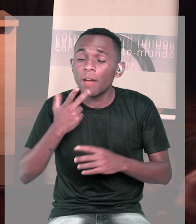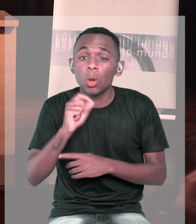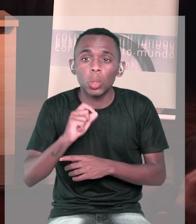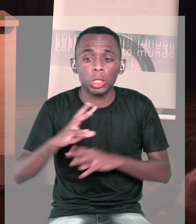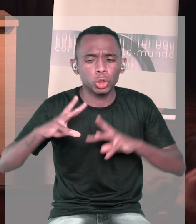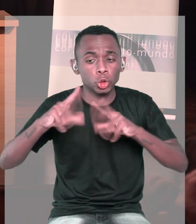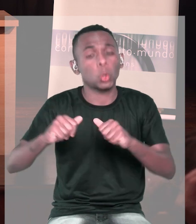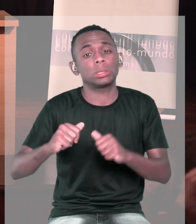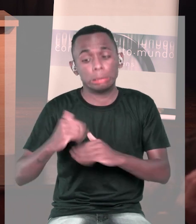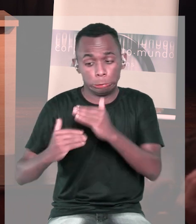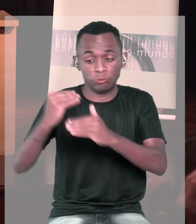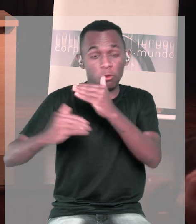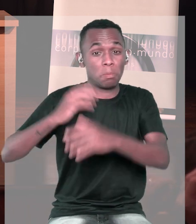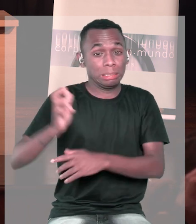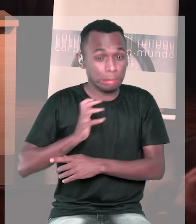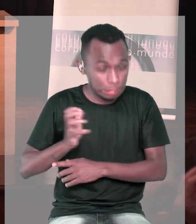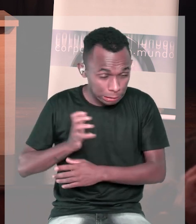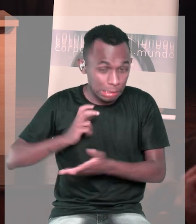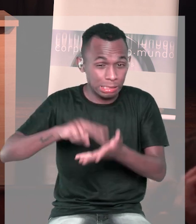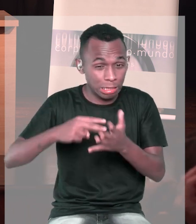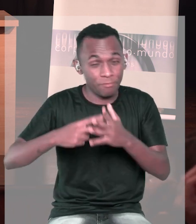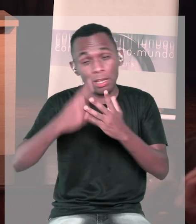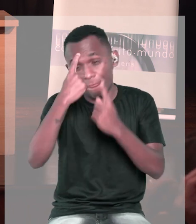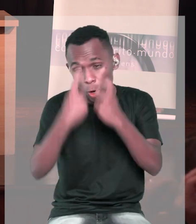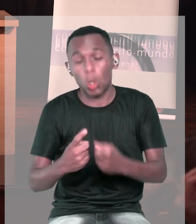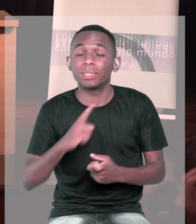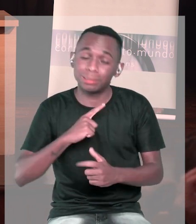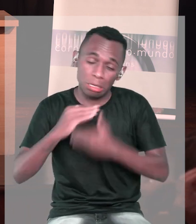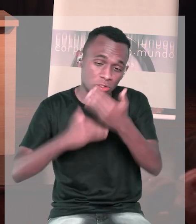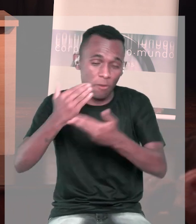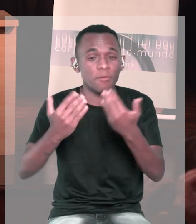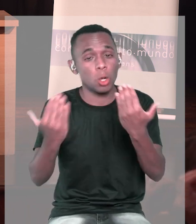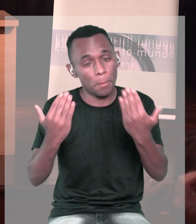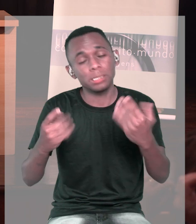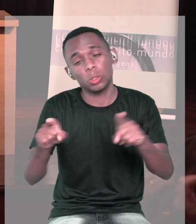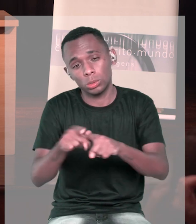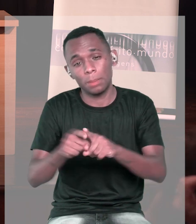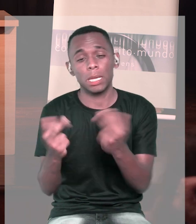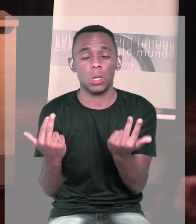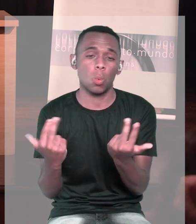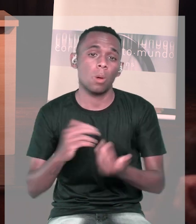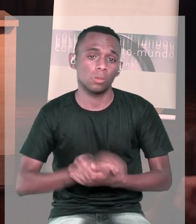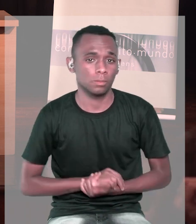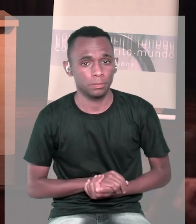riqueza gera violência. Toda apropriação vai gerar uma relação de violência. Et que